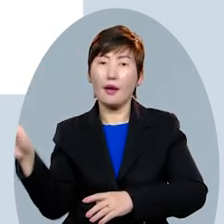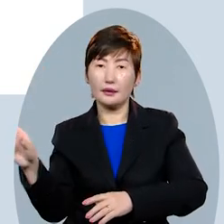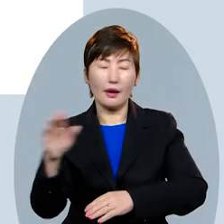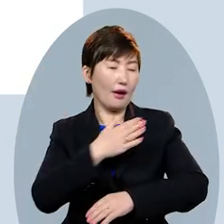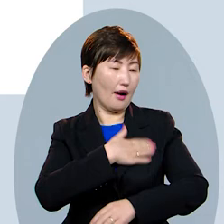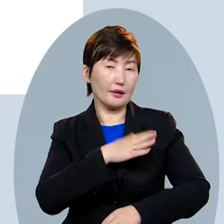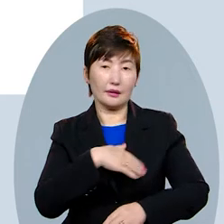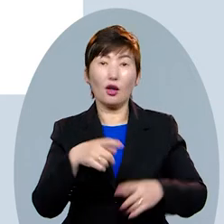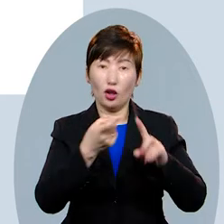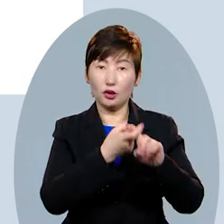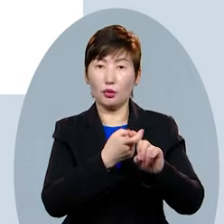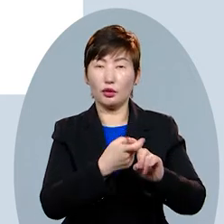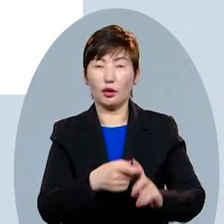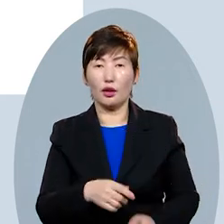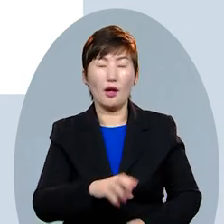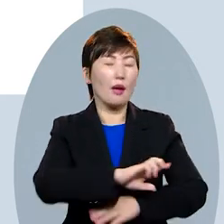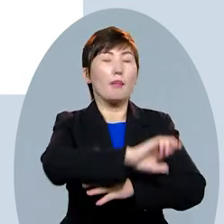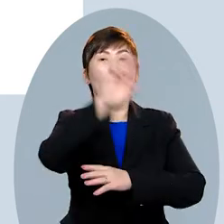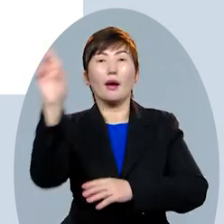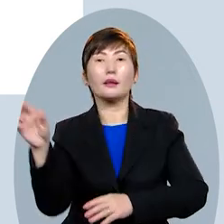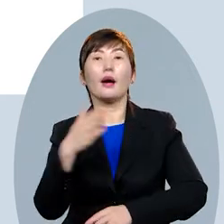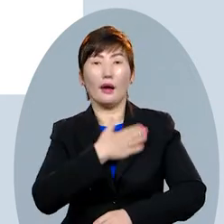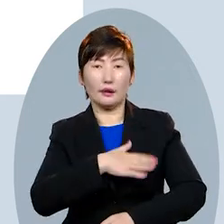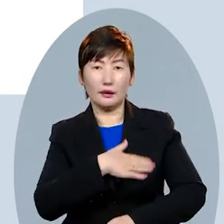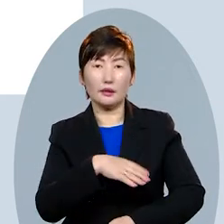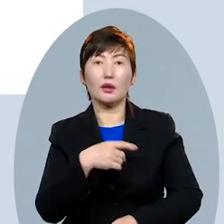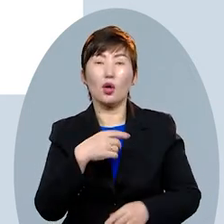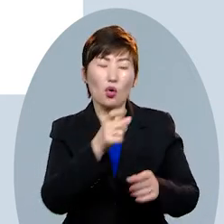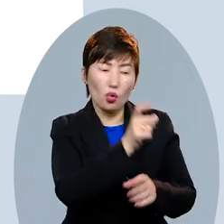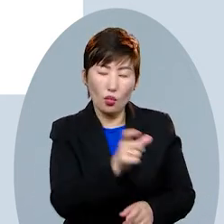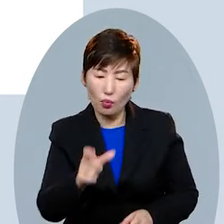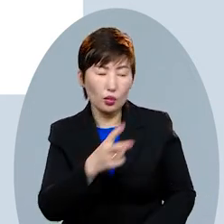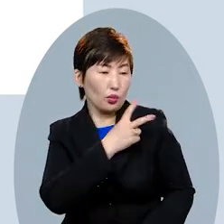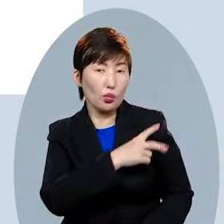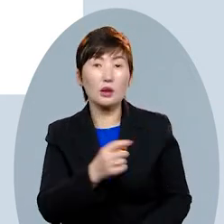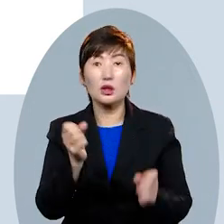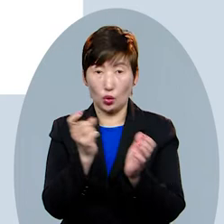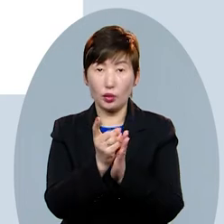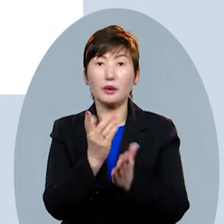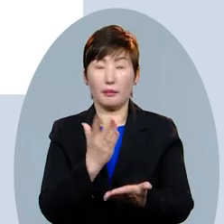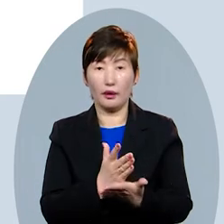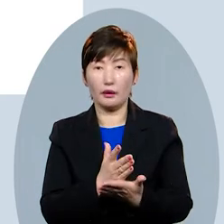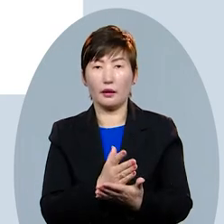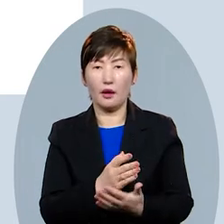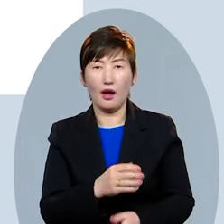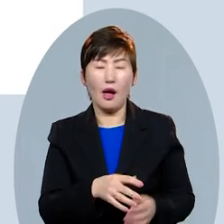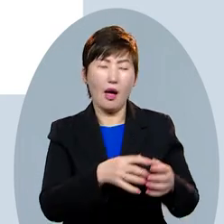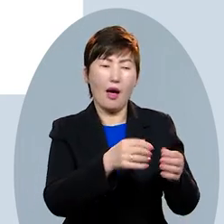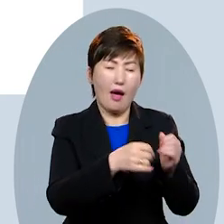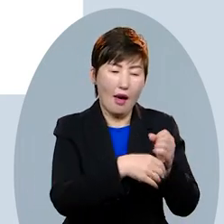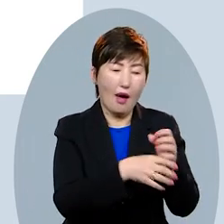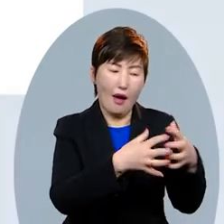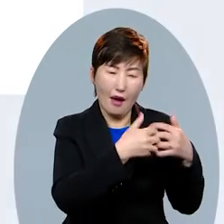тухайд авч үзье. Байгаль дэлхийн хайрлан хамгаалахад бол хүн бүрийн үүрэг оролцоо чухал. За тэгвэл амтан хорхоо